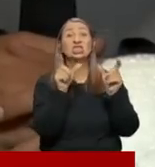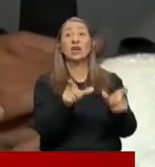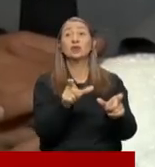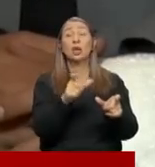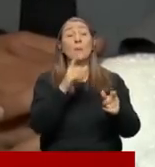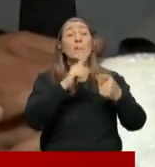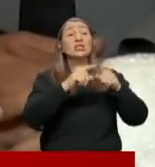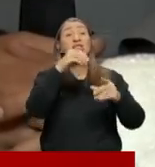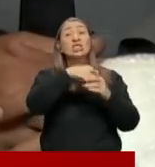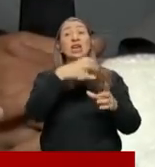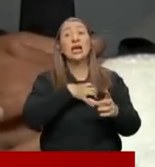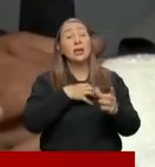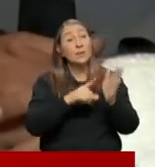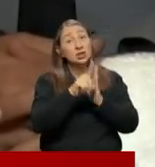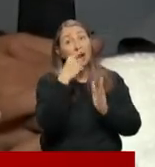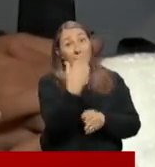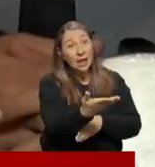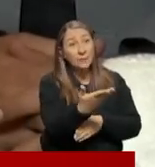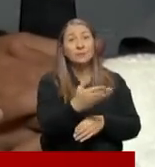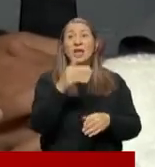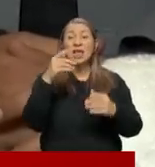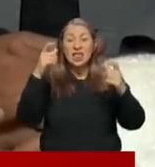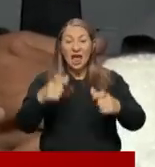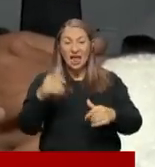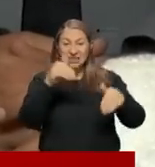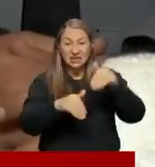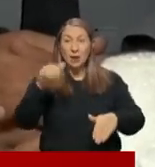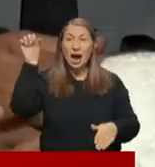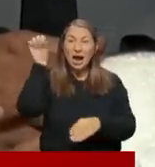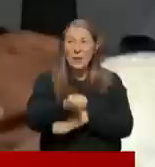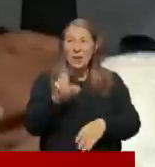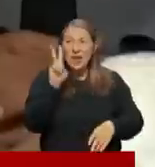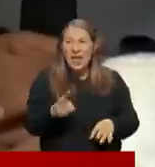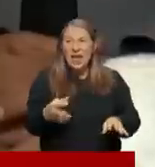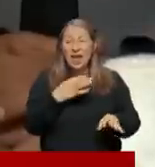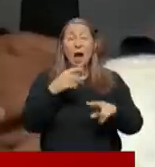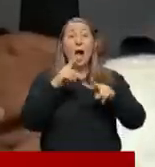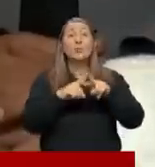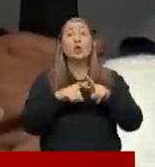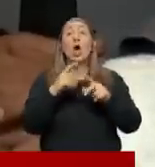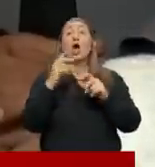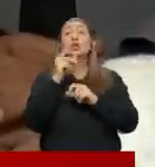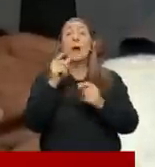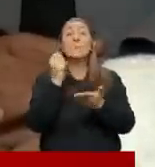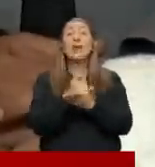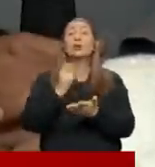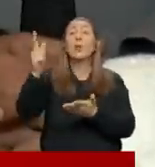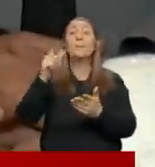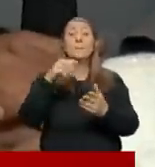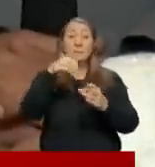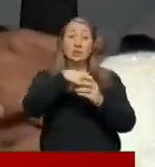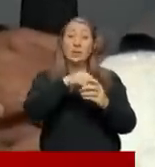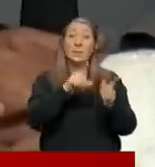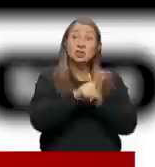savunucularının partisinde kendisine başarılar dilerim. Yerel seçimleri kaybedeceğini görünce Abdullah Öcalan'a mektup yazdıranların